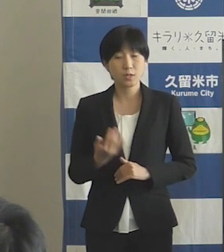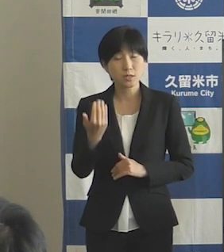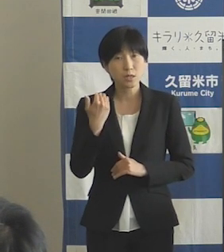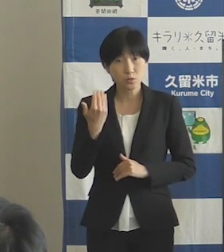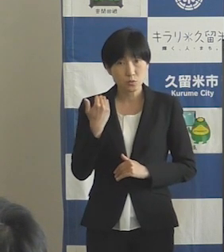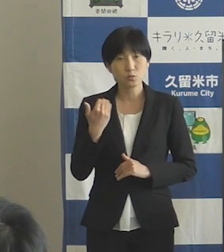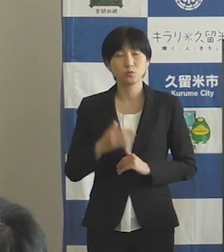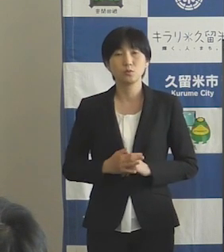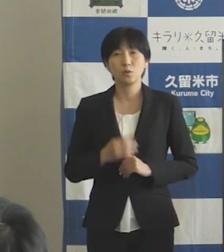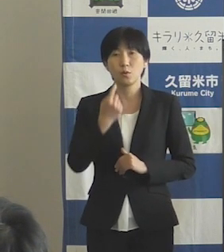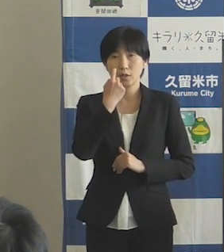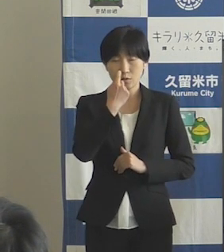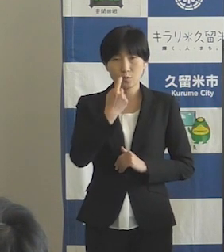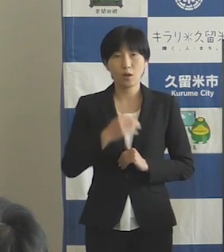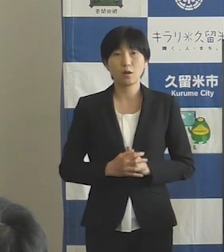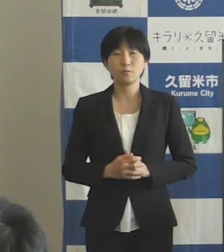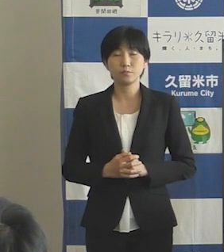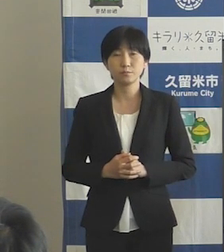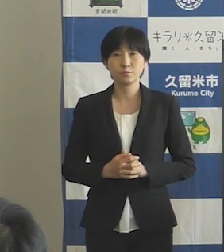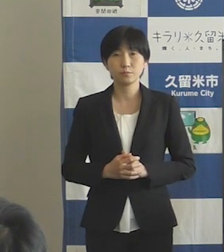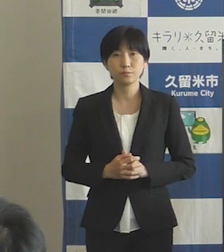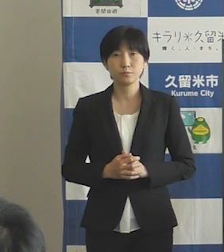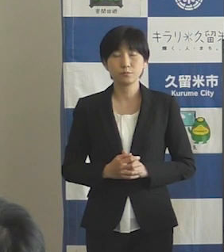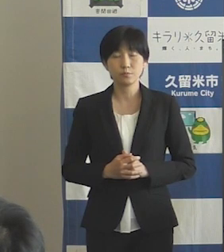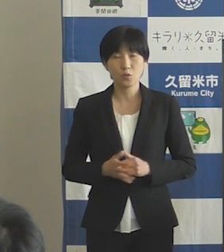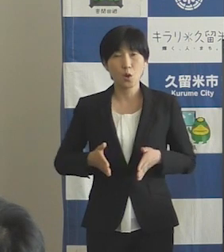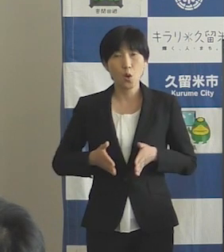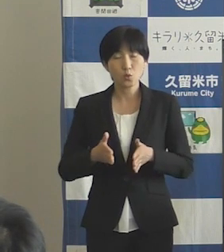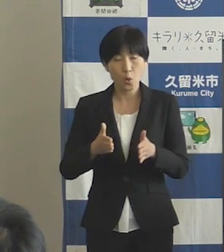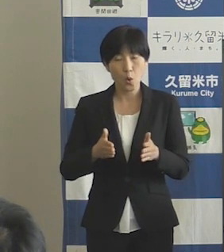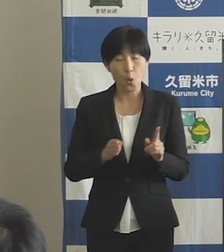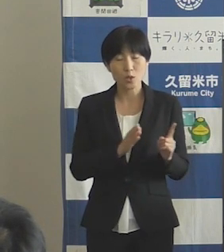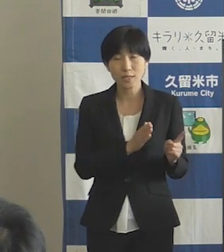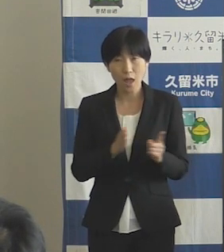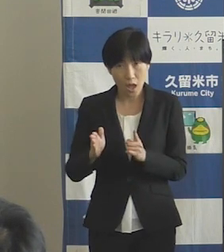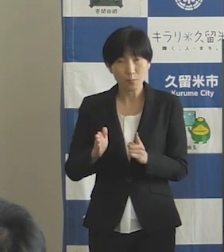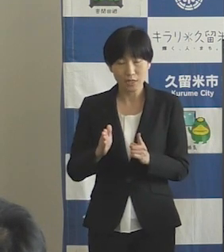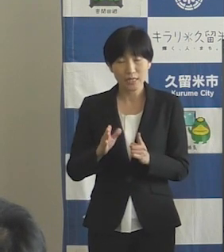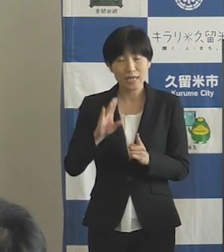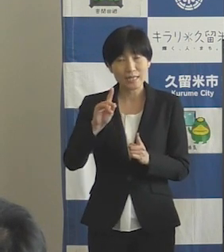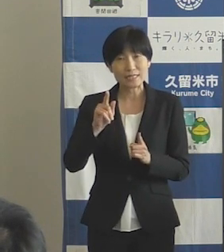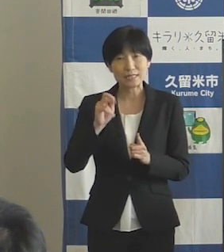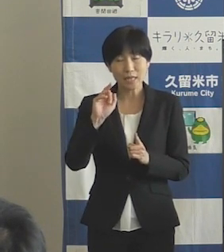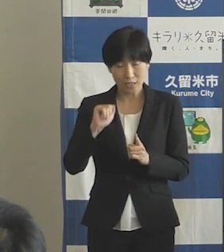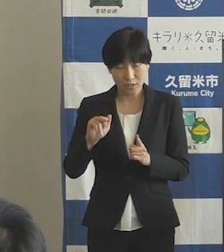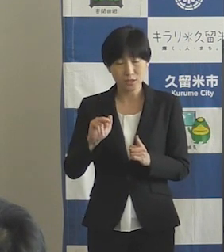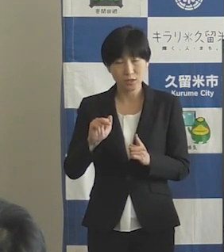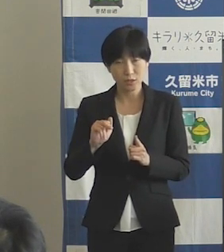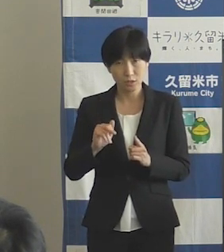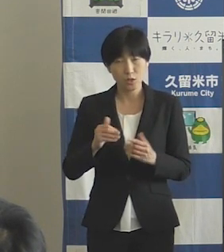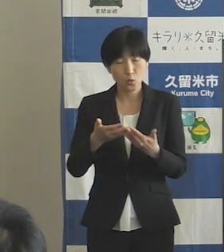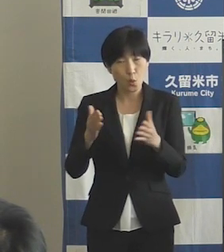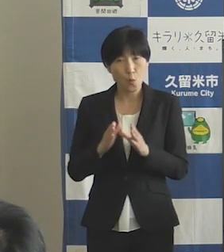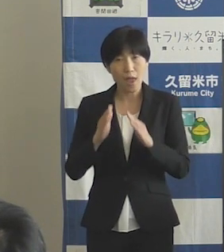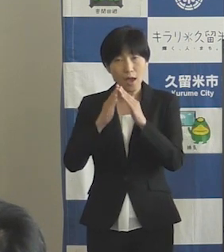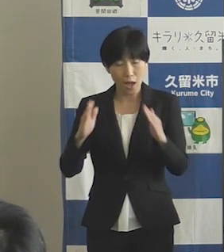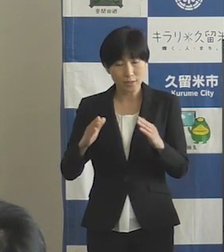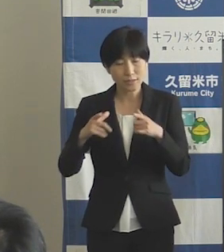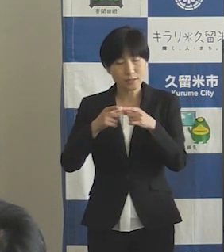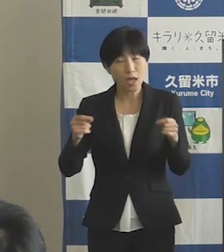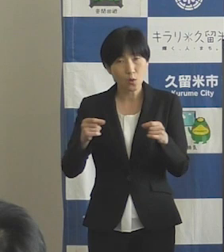日、私は道路整備促進規制同盟会全国協議会というのがあるわけです